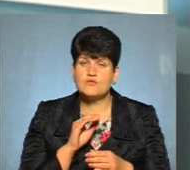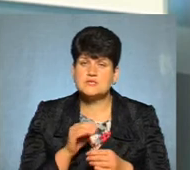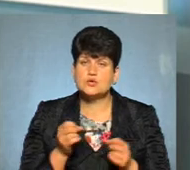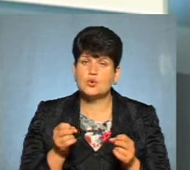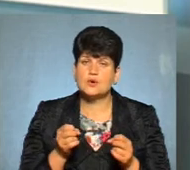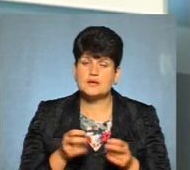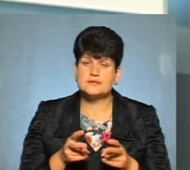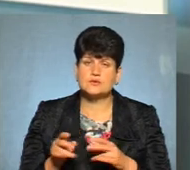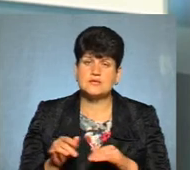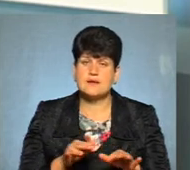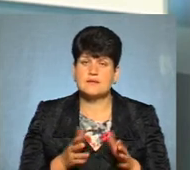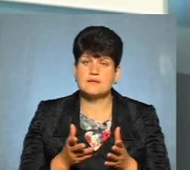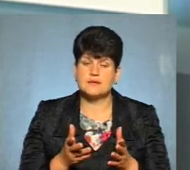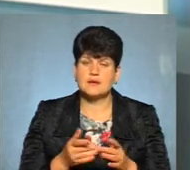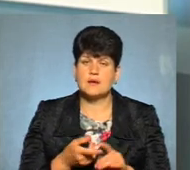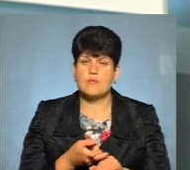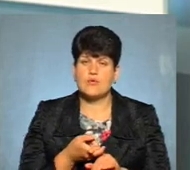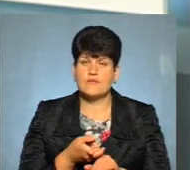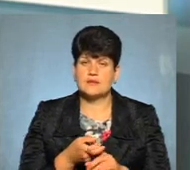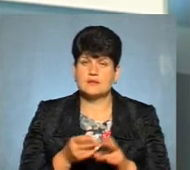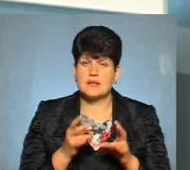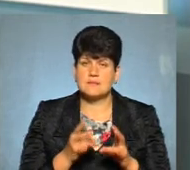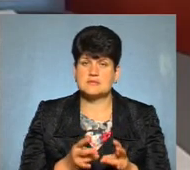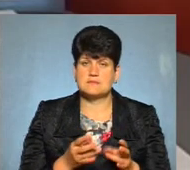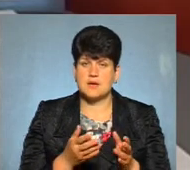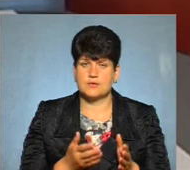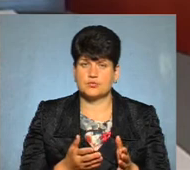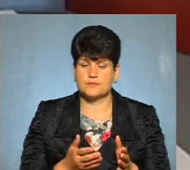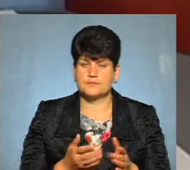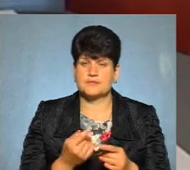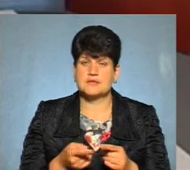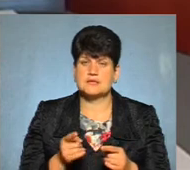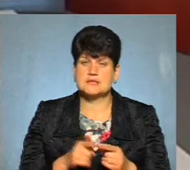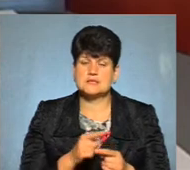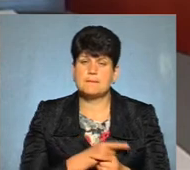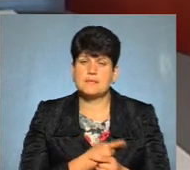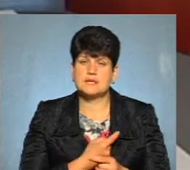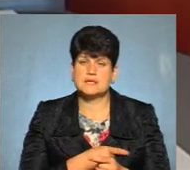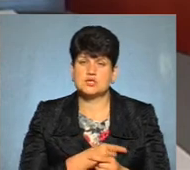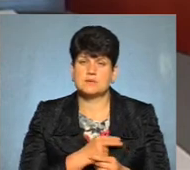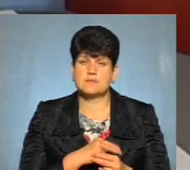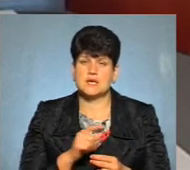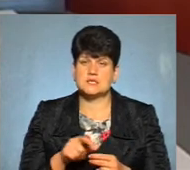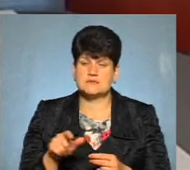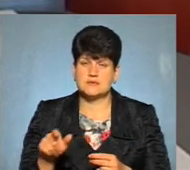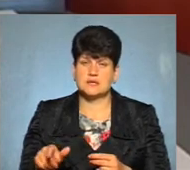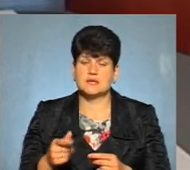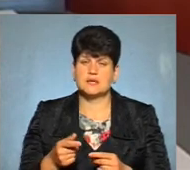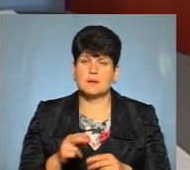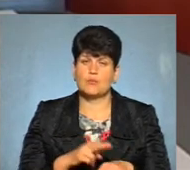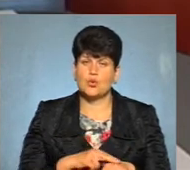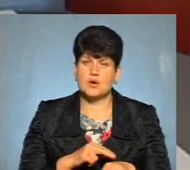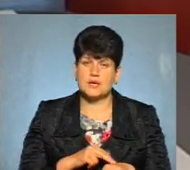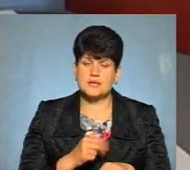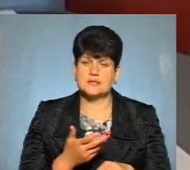ризику, діяльність яких пов'язана з небезпекою. Це медичні працівники, це працівники